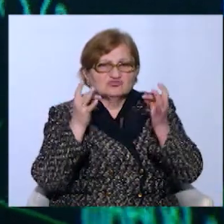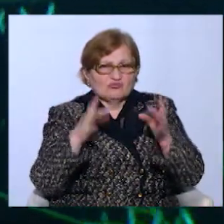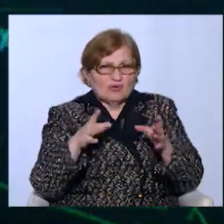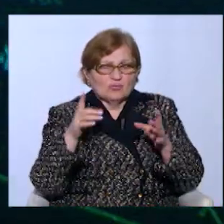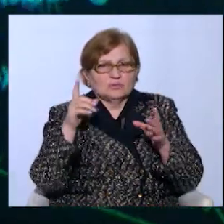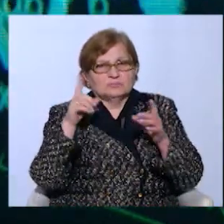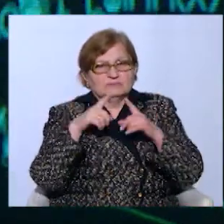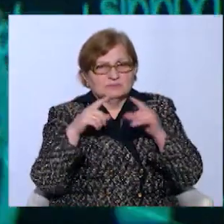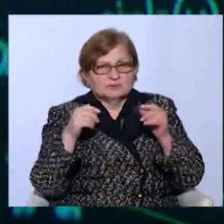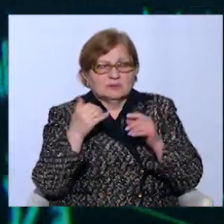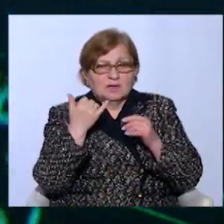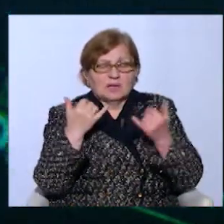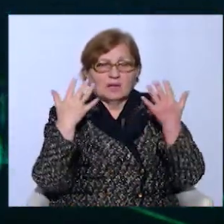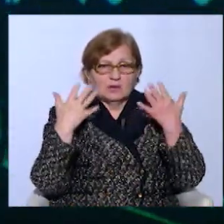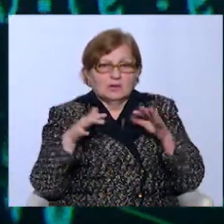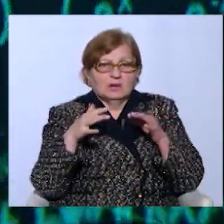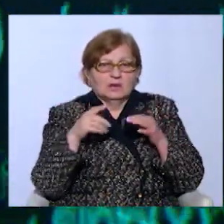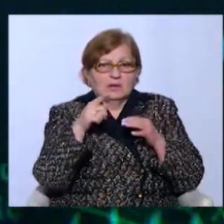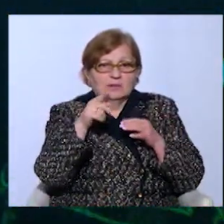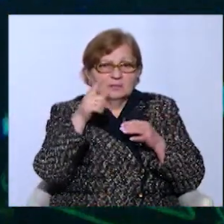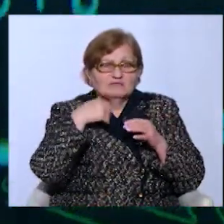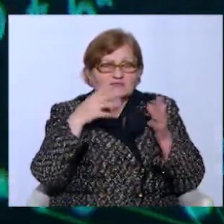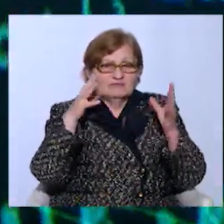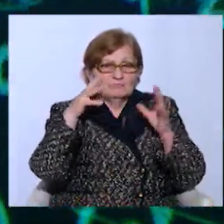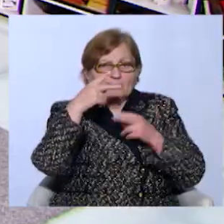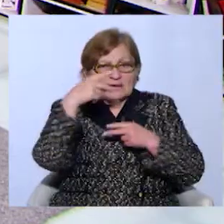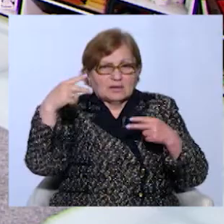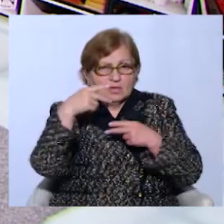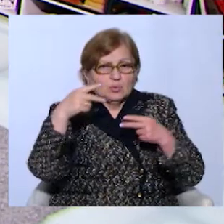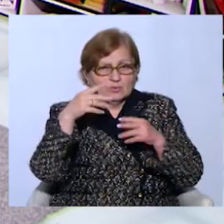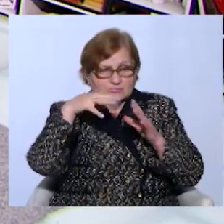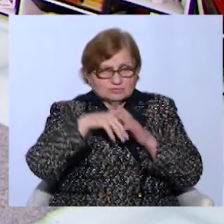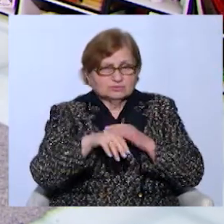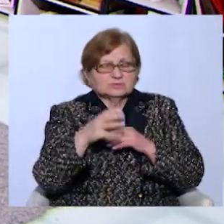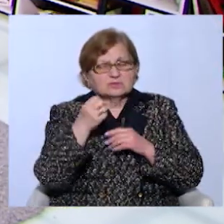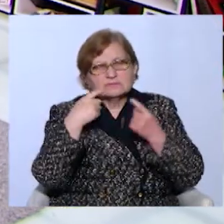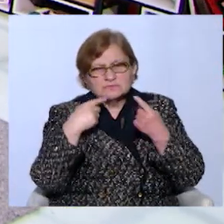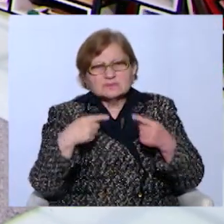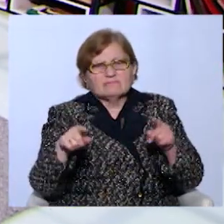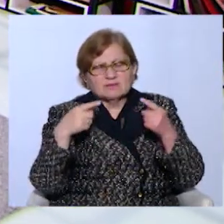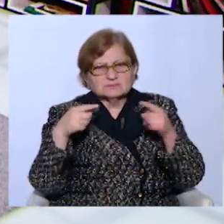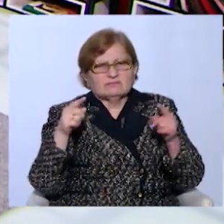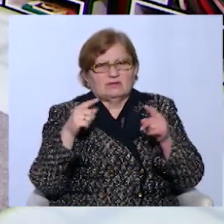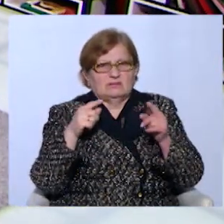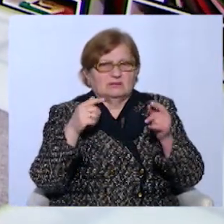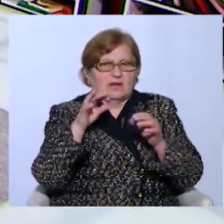მარტკუთხა სამკუთხედზე, ახლავე უკვე პარალელოგრამშიც ვიყენებთ და სხვა უფრო რთულ გეომეტრიულ